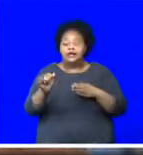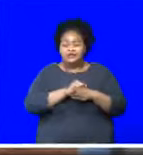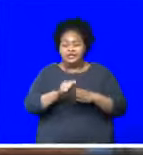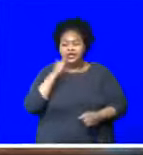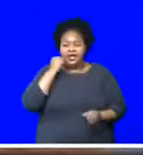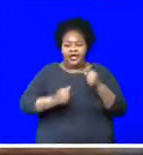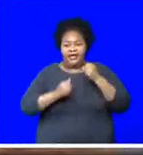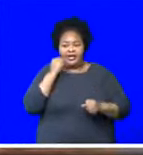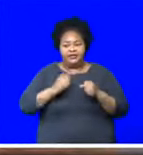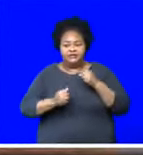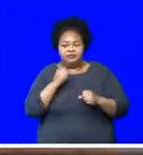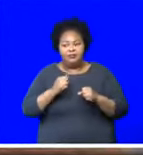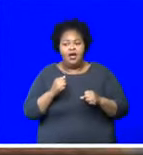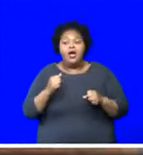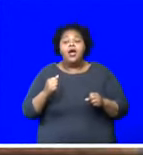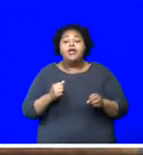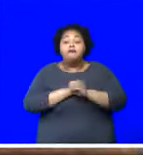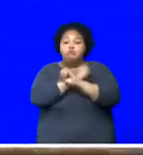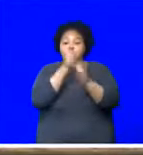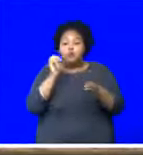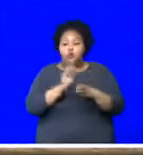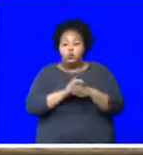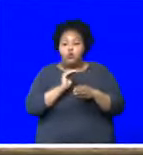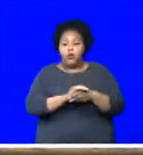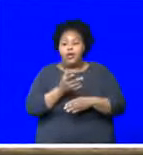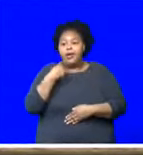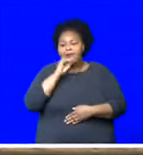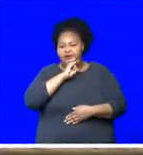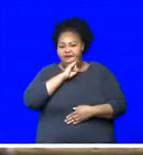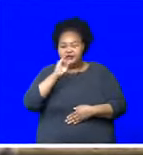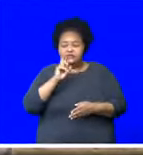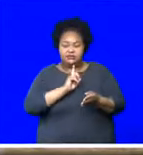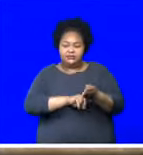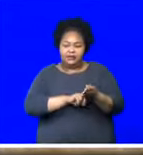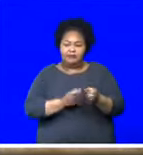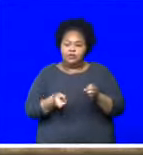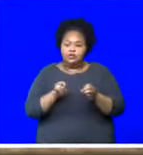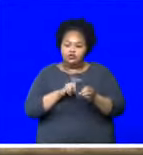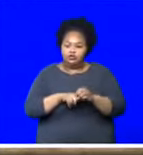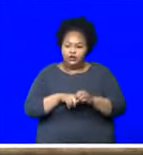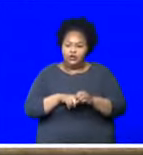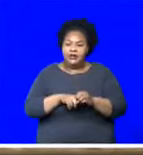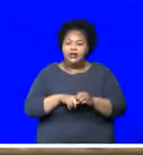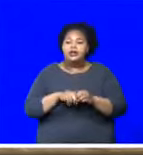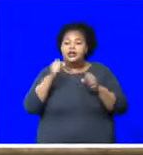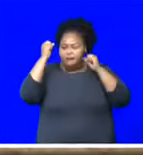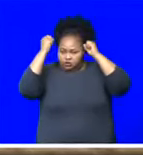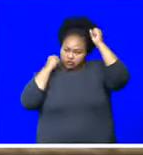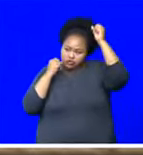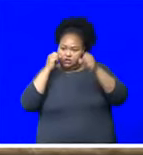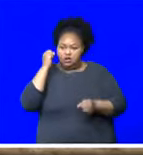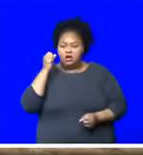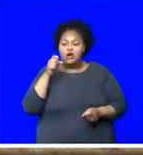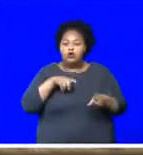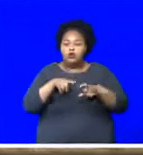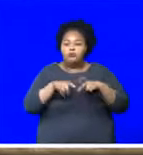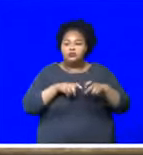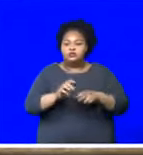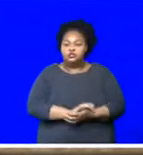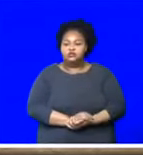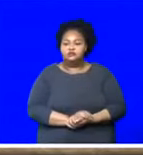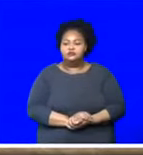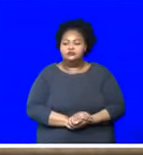ukucala angenele umsebenzi lofana nalona. Banvula abasha nalohlulekile utibonile ukuthi uhluleke